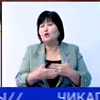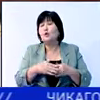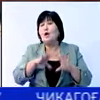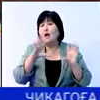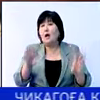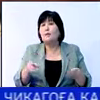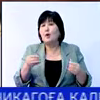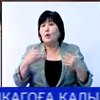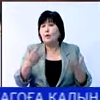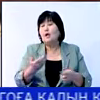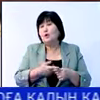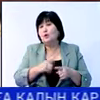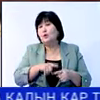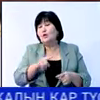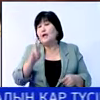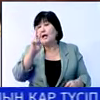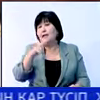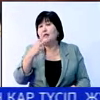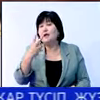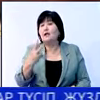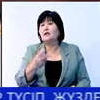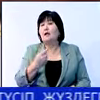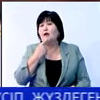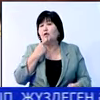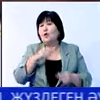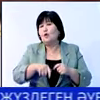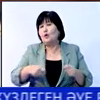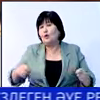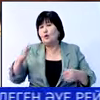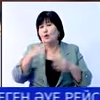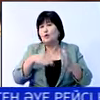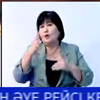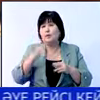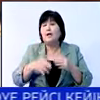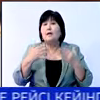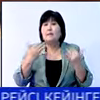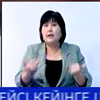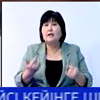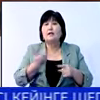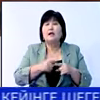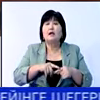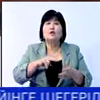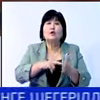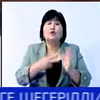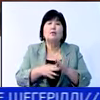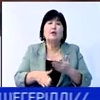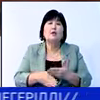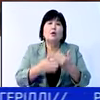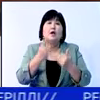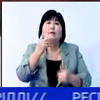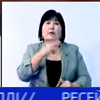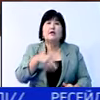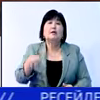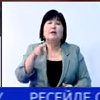бергеміз. Сол үйлерді енді 2 жылда зорға салып бітірді. Биыл тағы да осы жобаны қолдау үшін 1